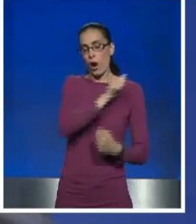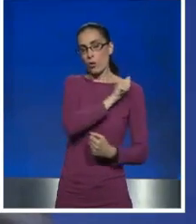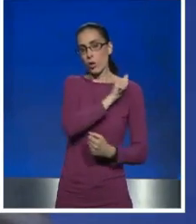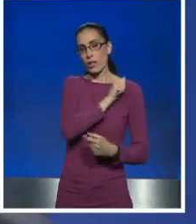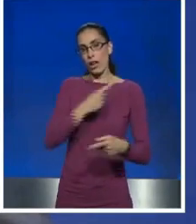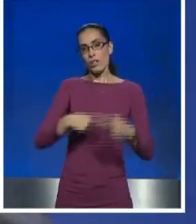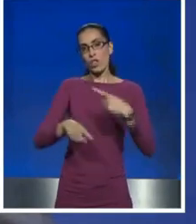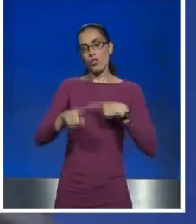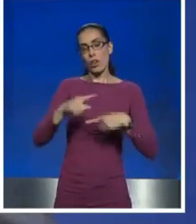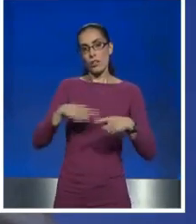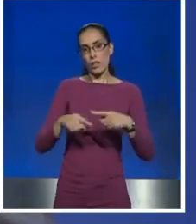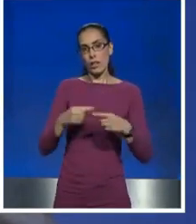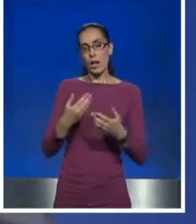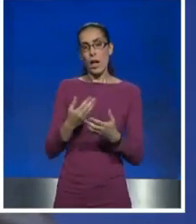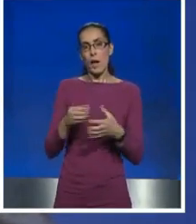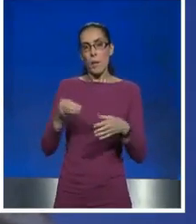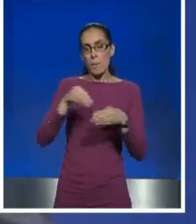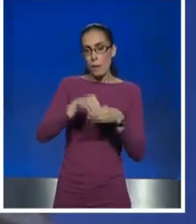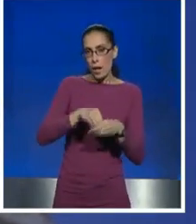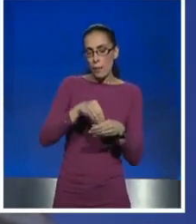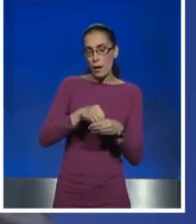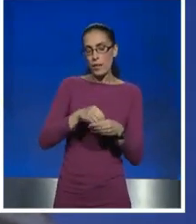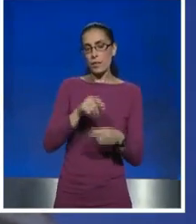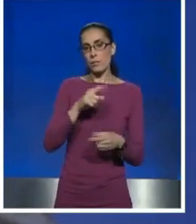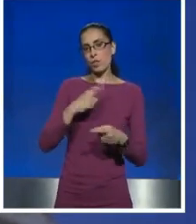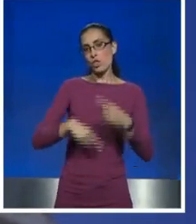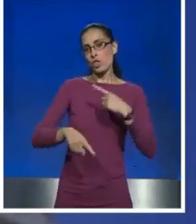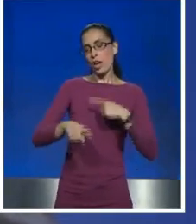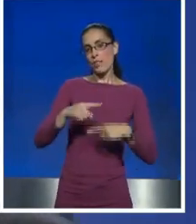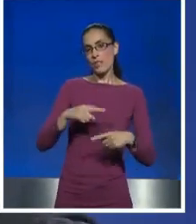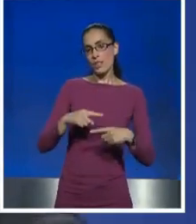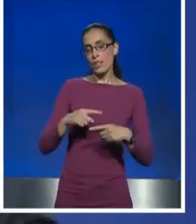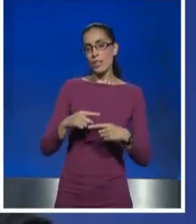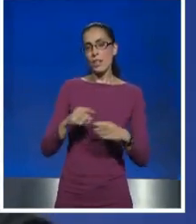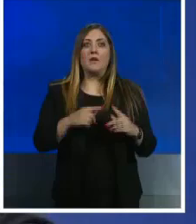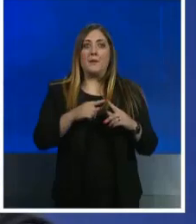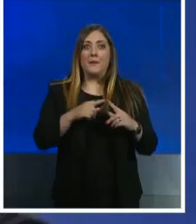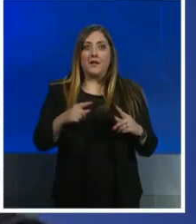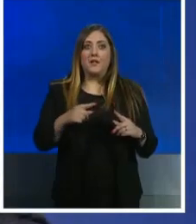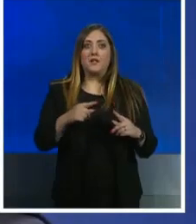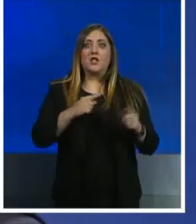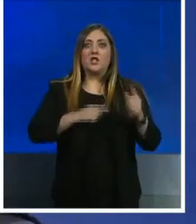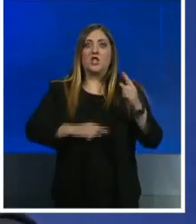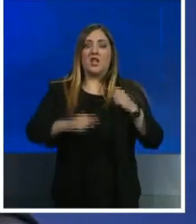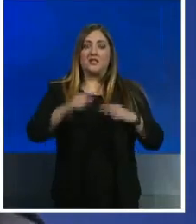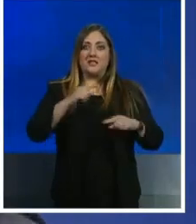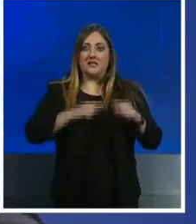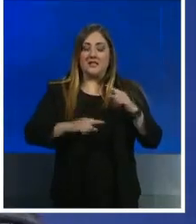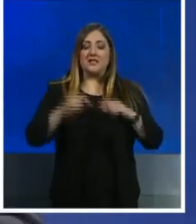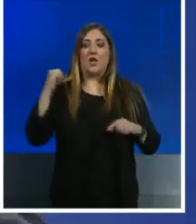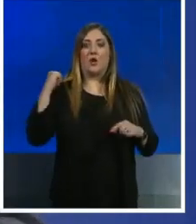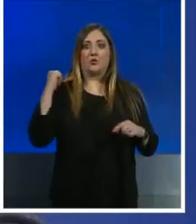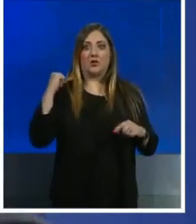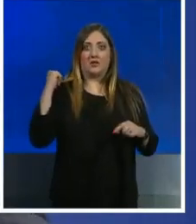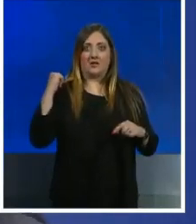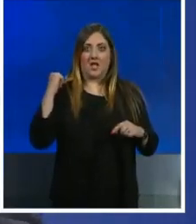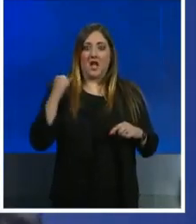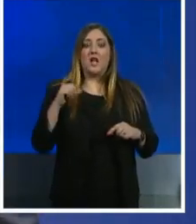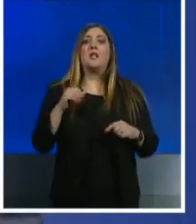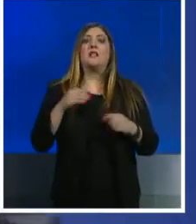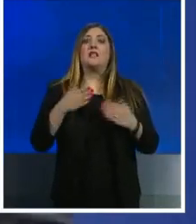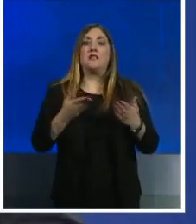tal-awtorità tax-xandir bħala parti minn Xandir minn skeda ta' Xandir li organizzat l-awtorità tax-xandir